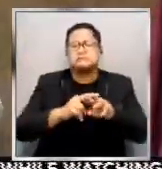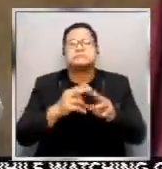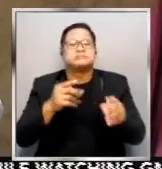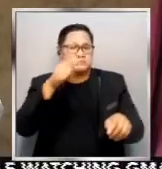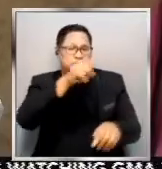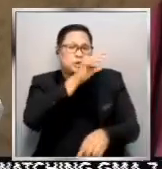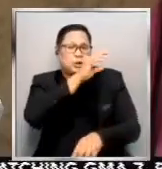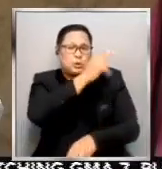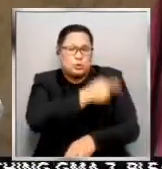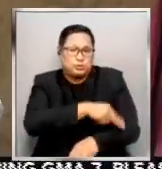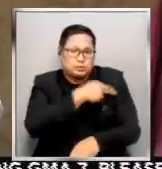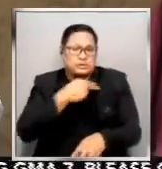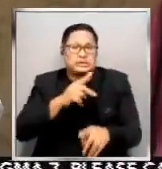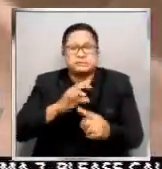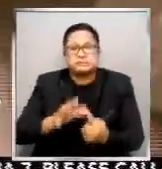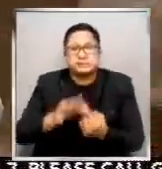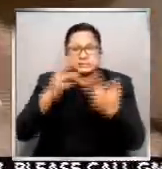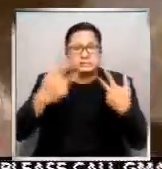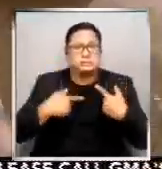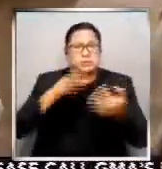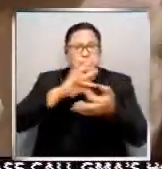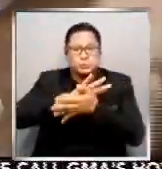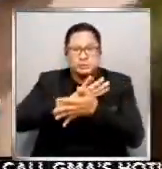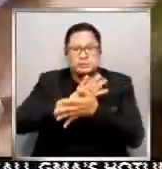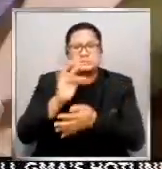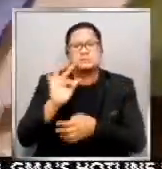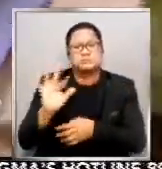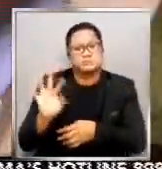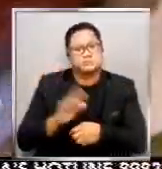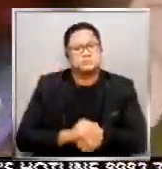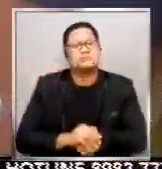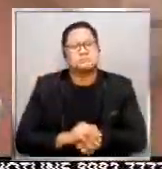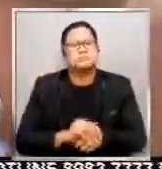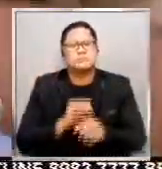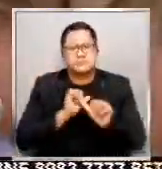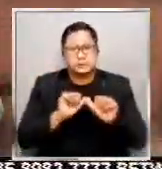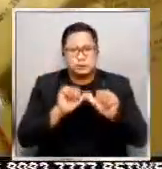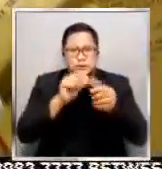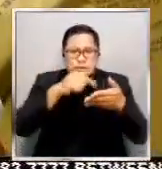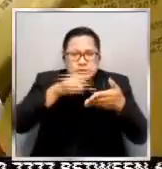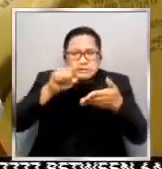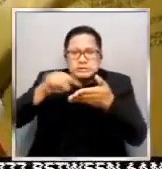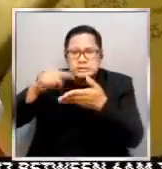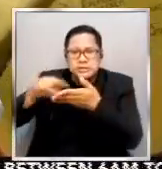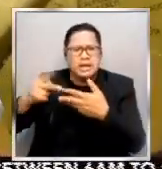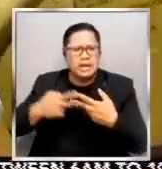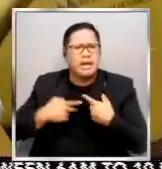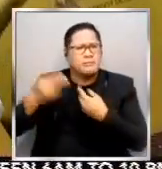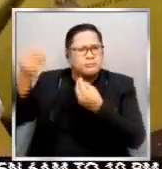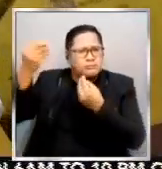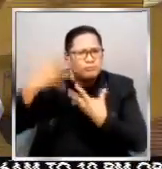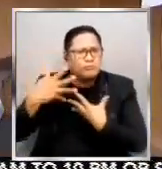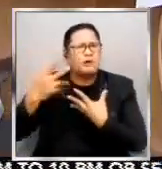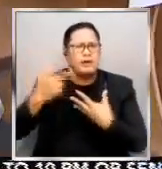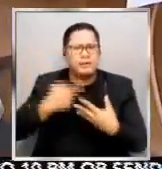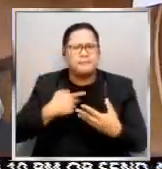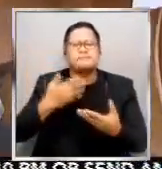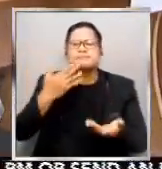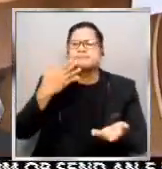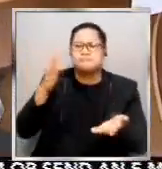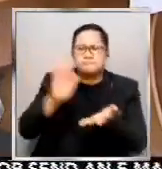pang banta ng COVID-19. Tuloy-tuloy rin ang gagawing inspeksyon, lalo't may natatanggap silang bebenta ng mga illegal na pailaw at